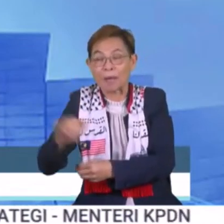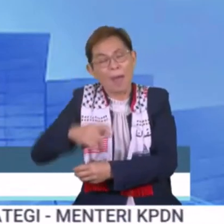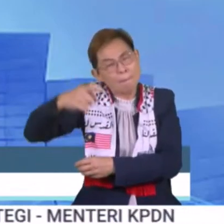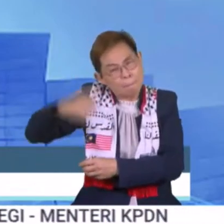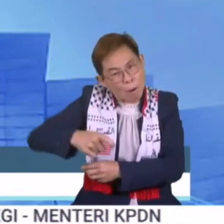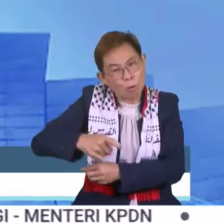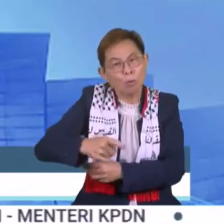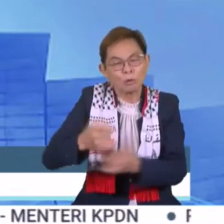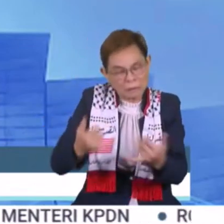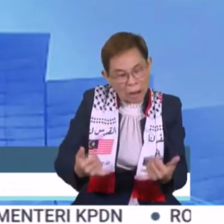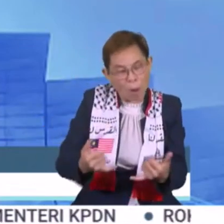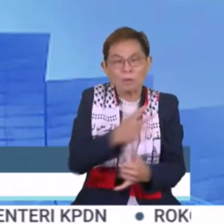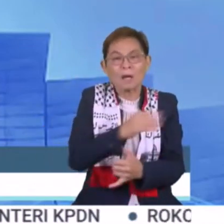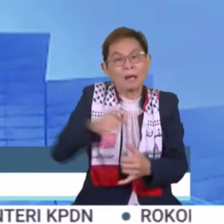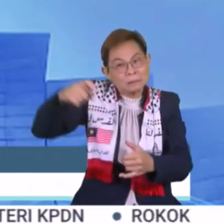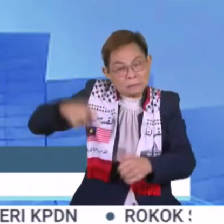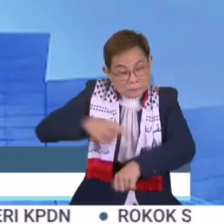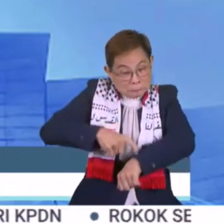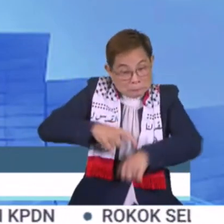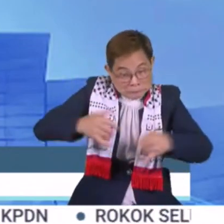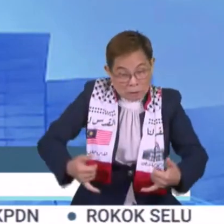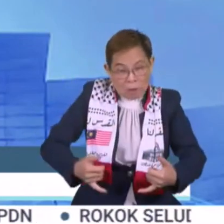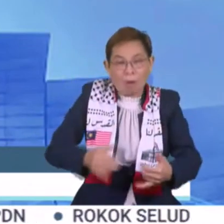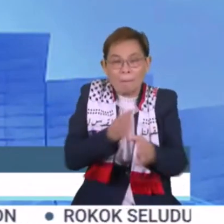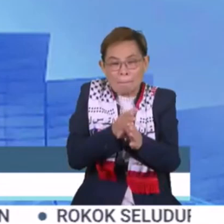keperluan dan keadaan semasa bidang berkenaan.